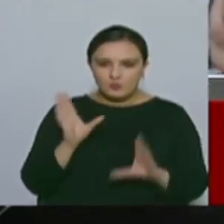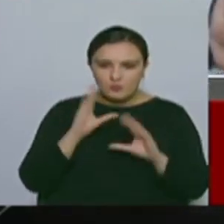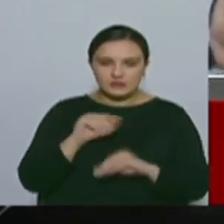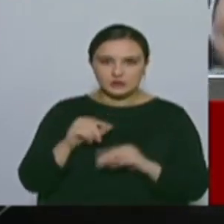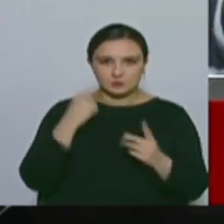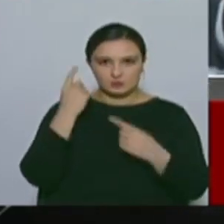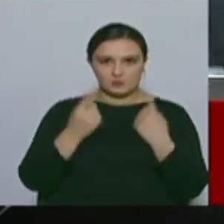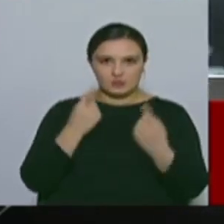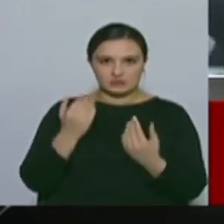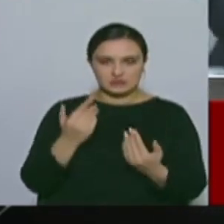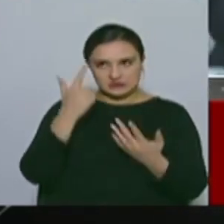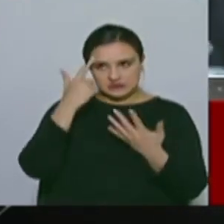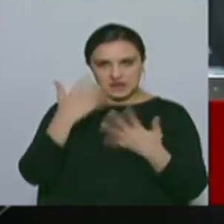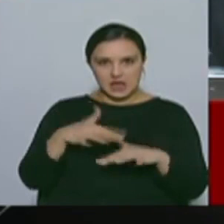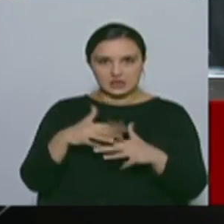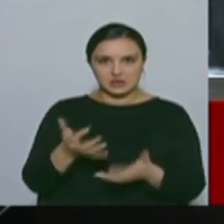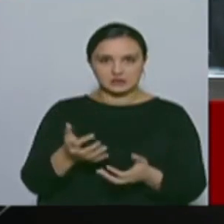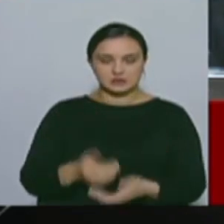ამ ინფორმაციის ანალიზი?